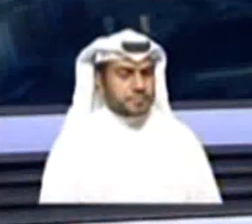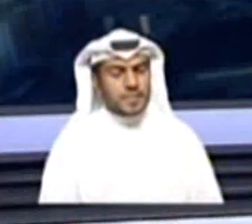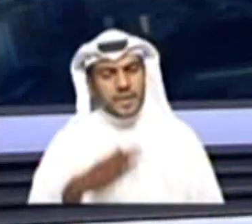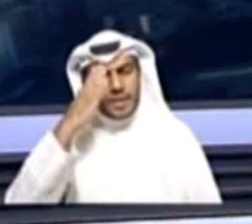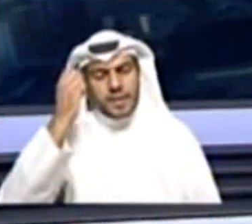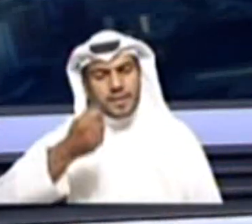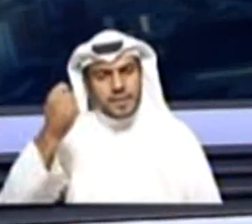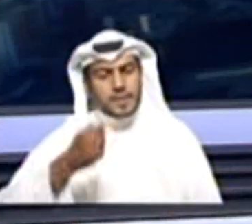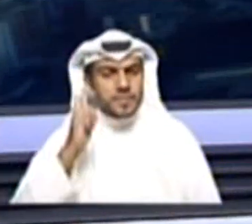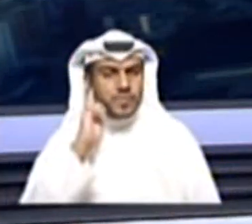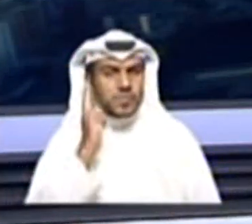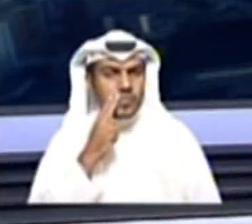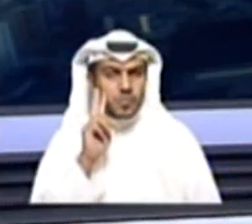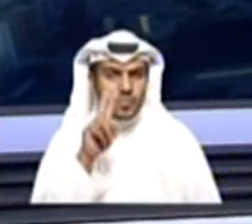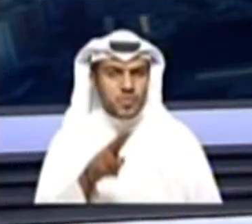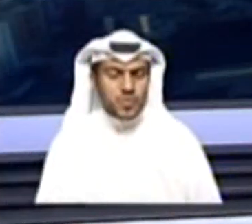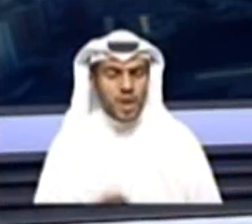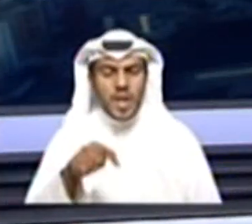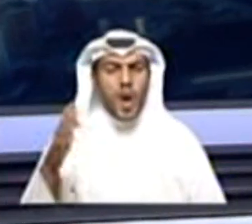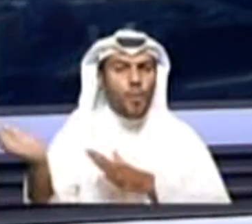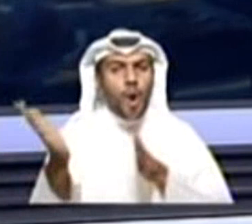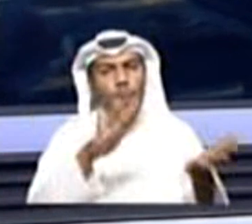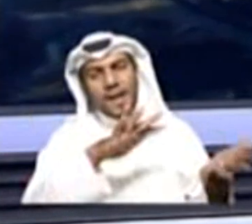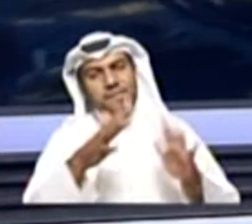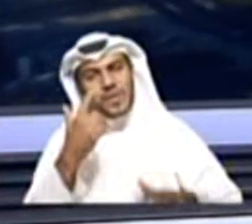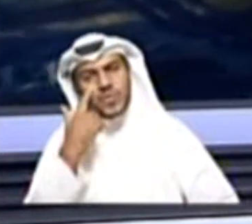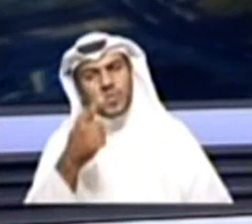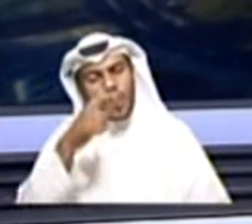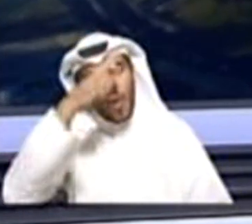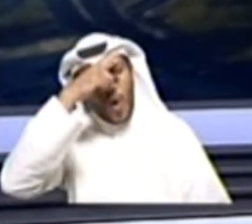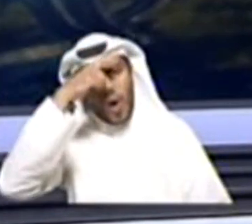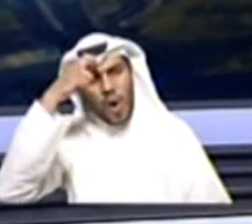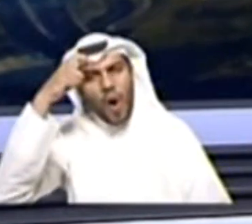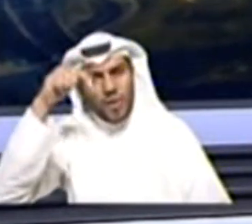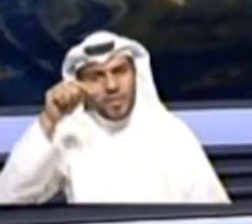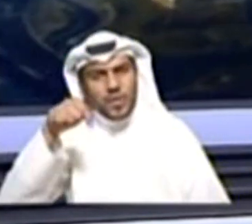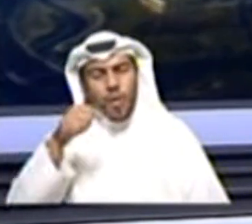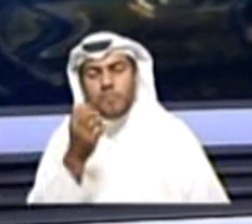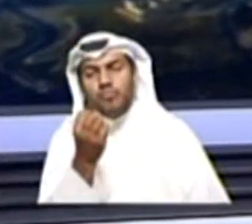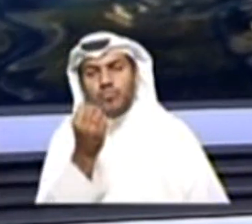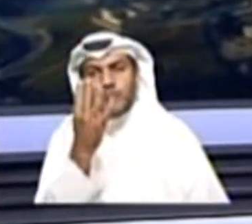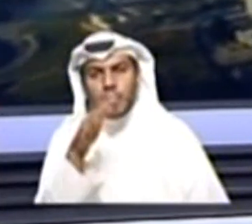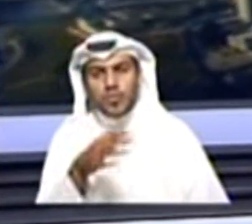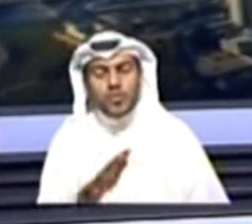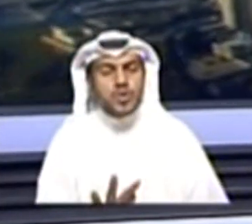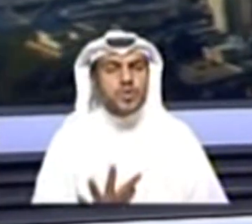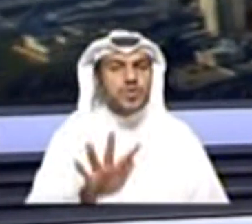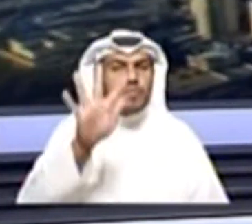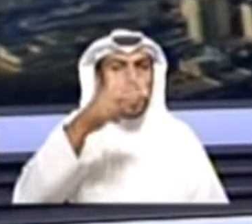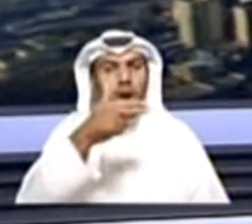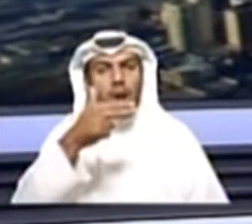السلام عليكم أعزائي المشاهدين، حياكم الله بالنشرة الجوية. استمرار الطقس الحار والجاف ويانا نهار اليوم، وأيضا الرياح شمالية